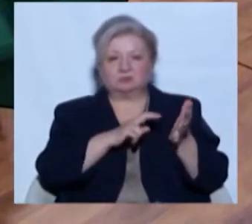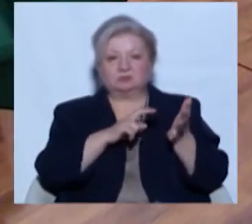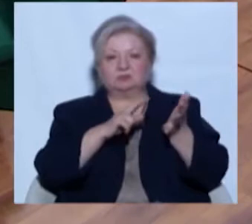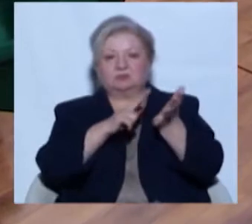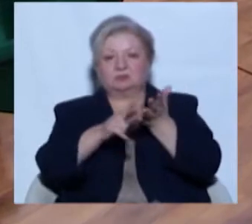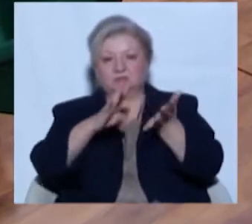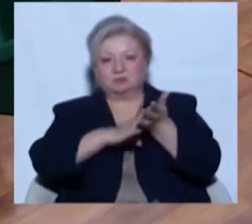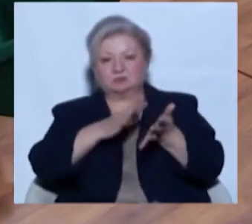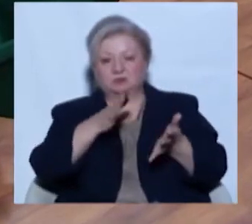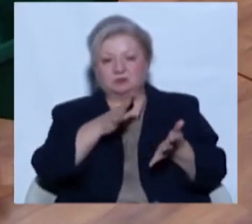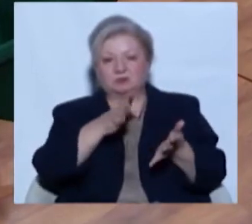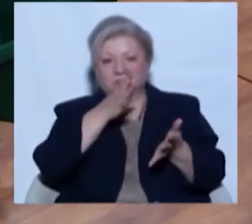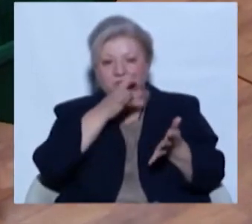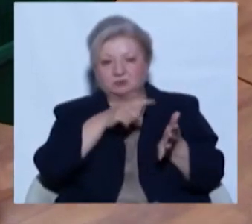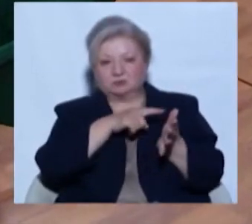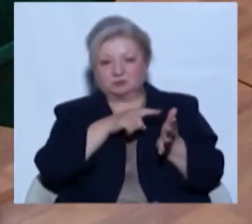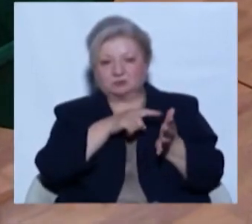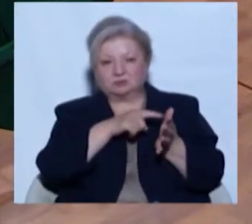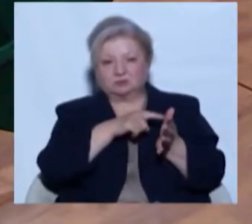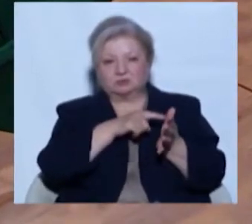1989 წლის